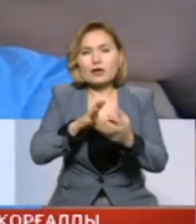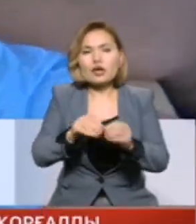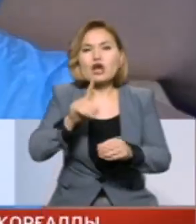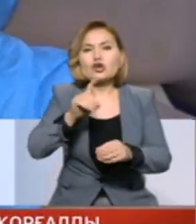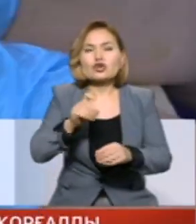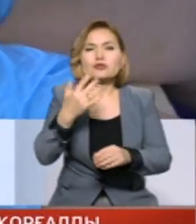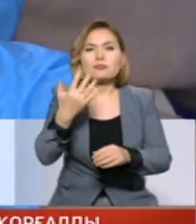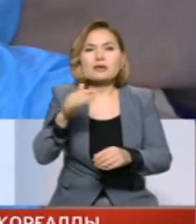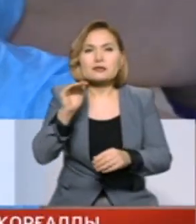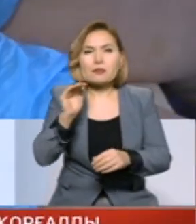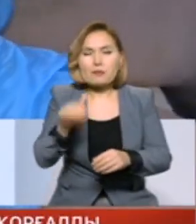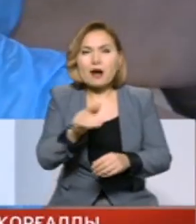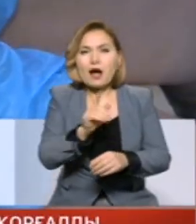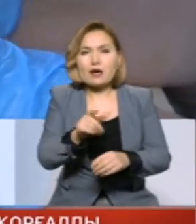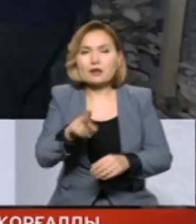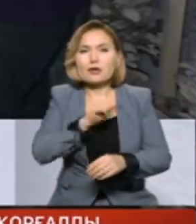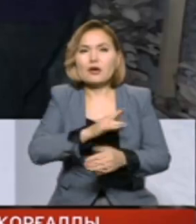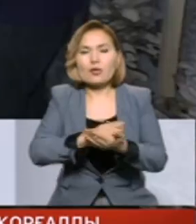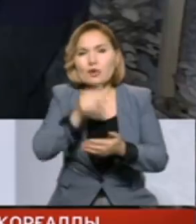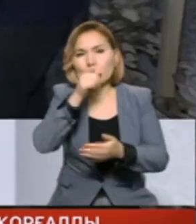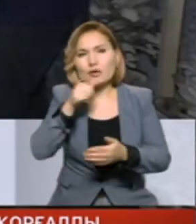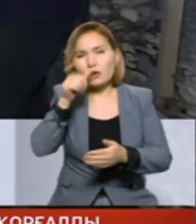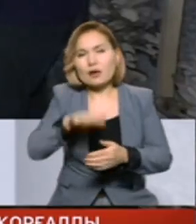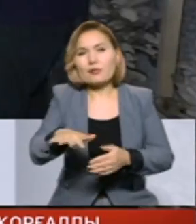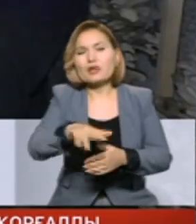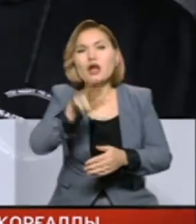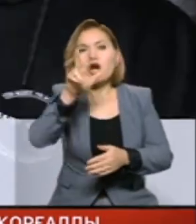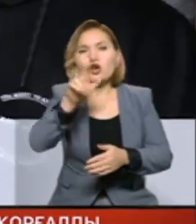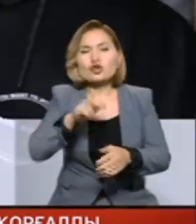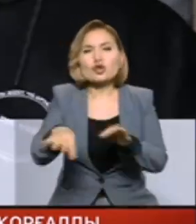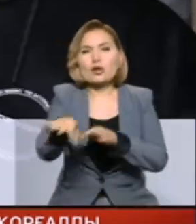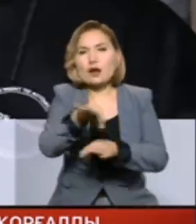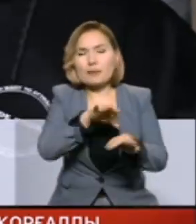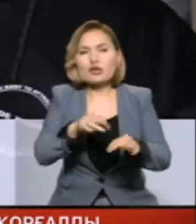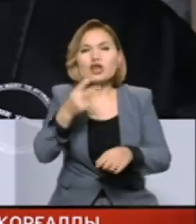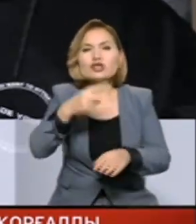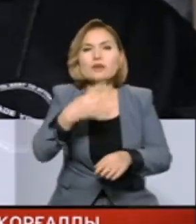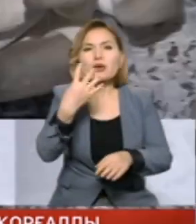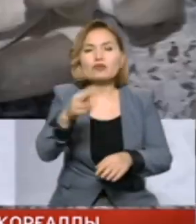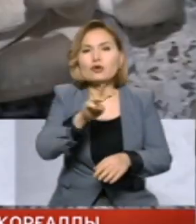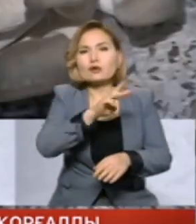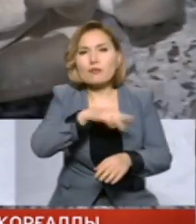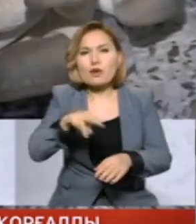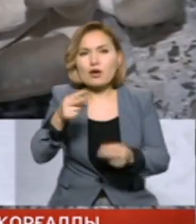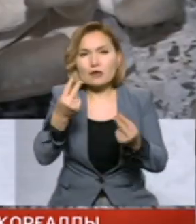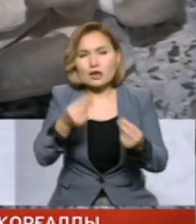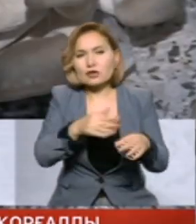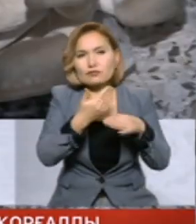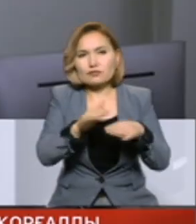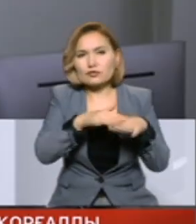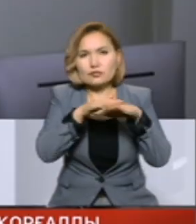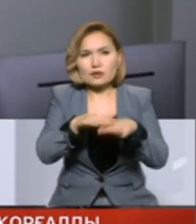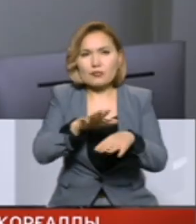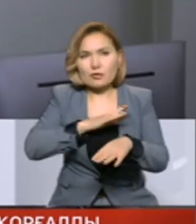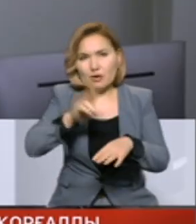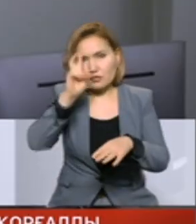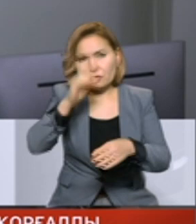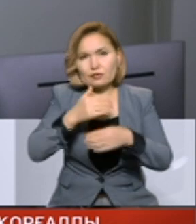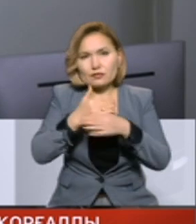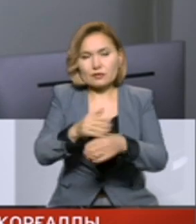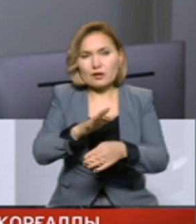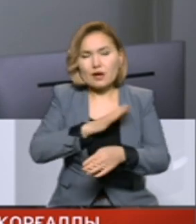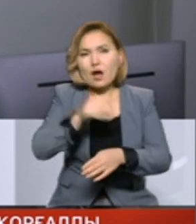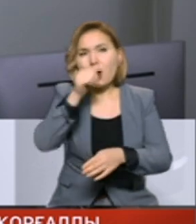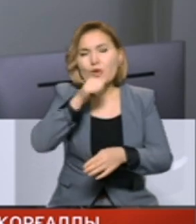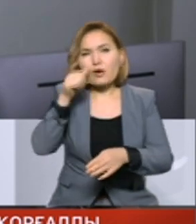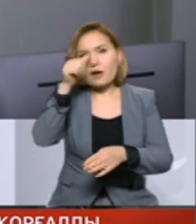105 мыңға жуық адам еңбек етеді. Өткен жылы аймақта 300-ден астам жобаға 24 миллиард теңге субсидия бөлінген. Өткен